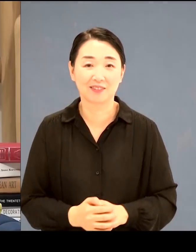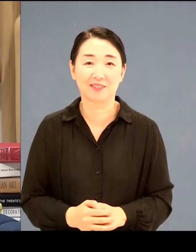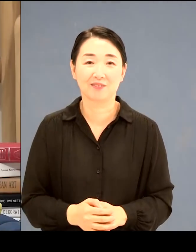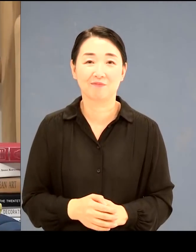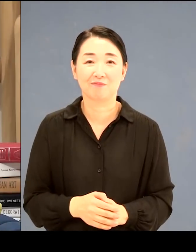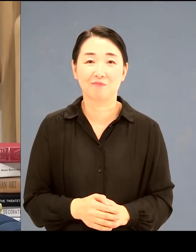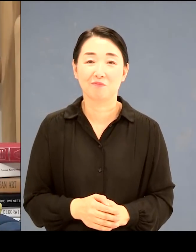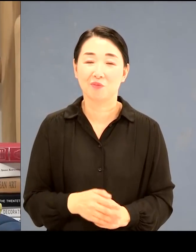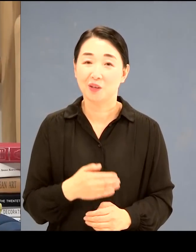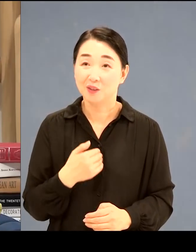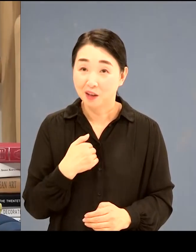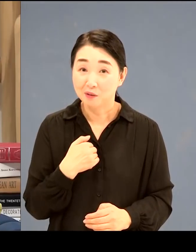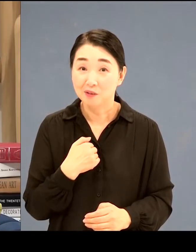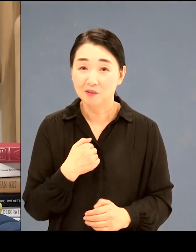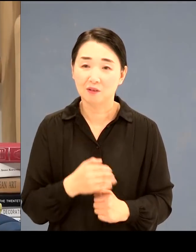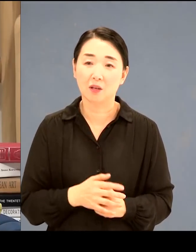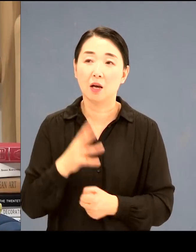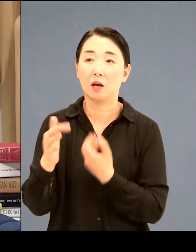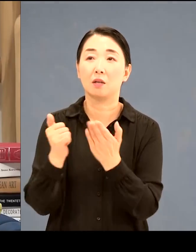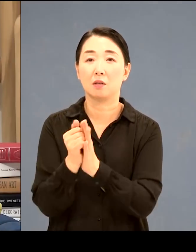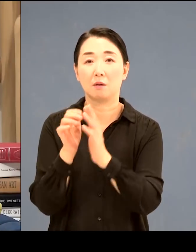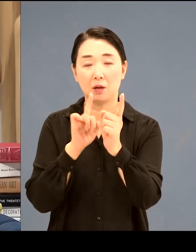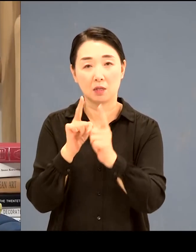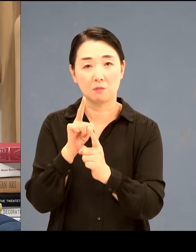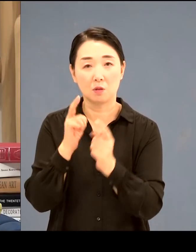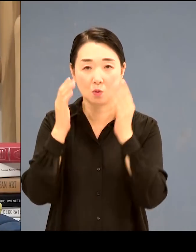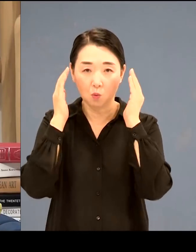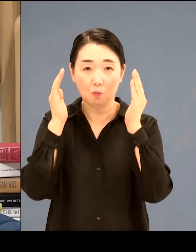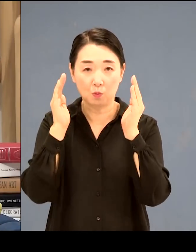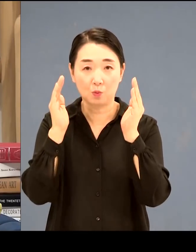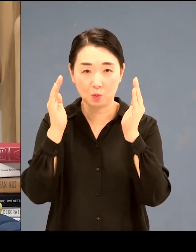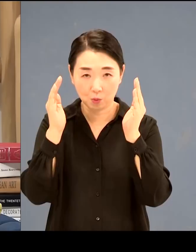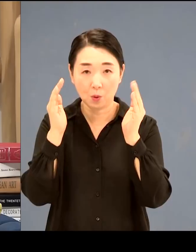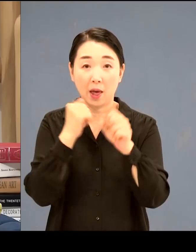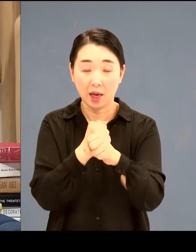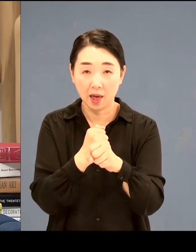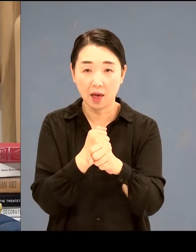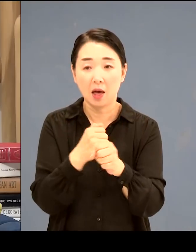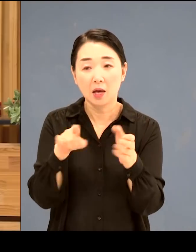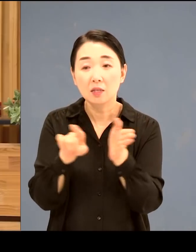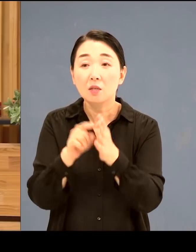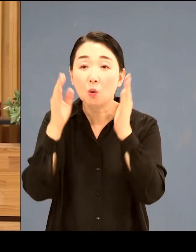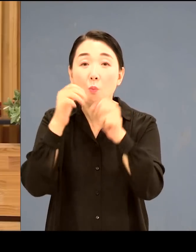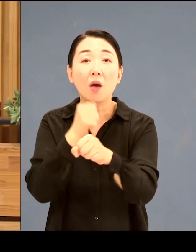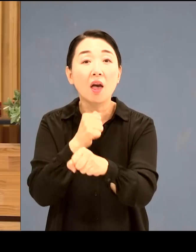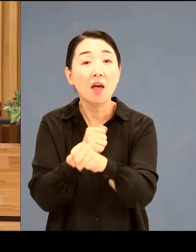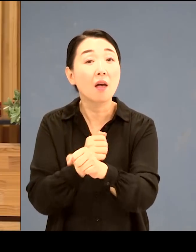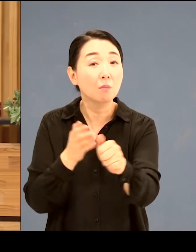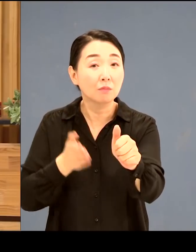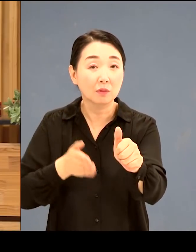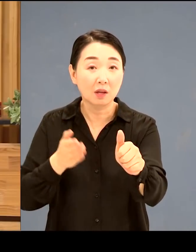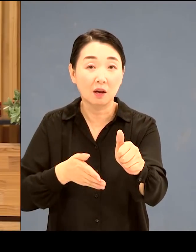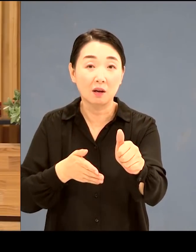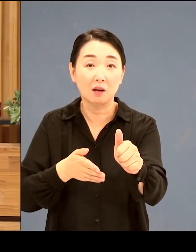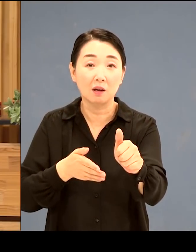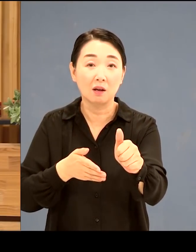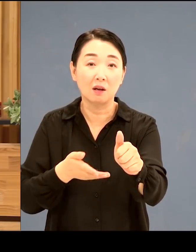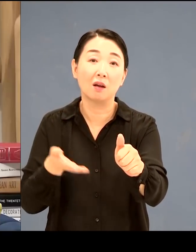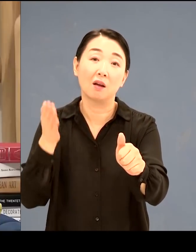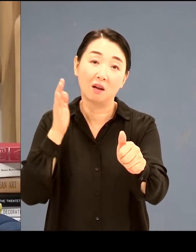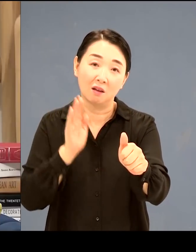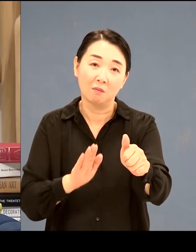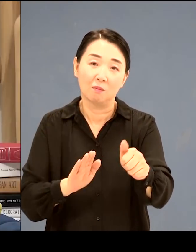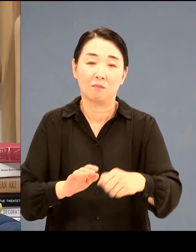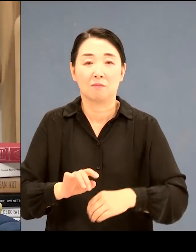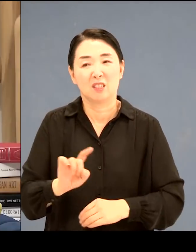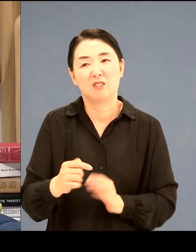그래서 이왕이면 그러니까. 하나님 말씀을 공부하는 게 네. 신학을 해보면 어떻겠냐. 어머나. 그랬는데 또